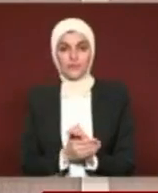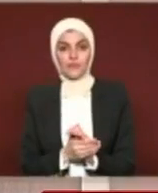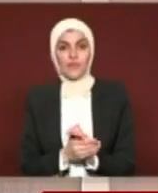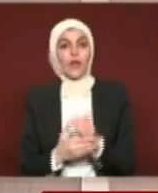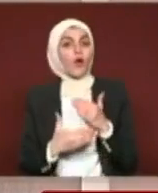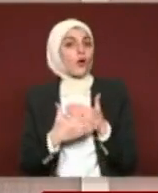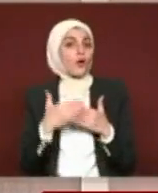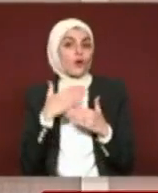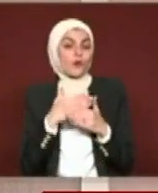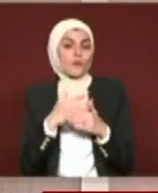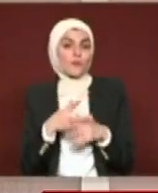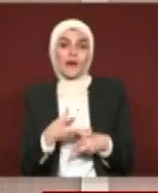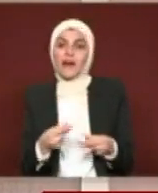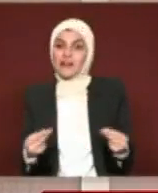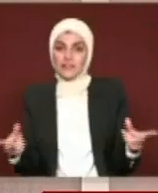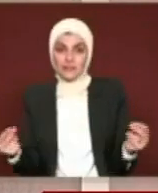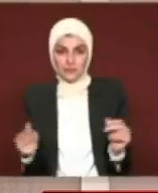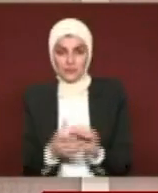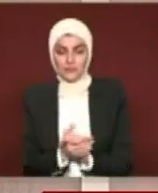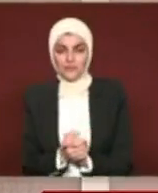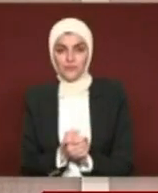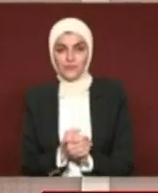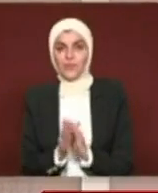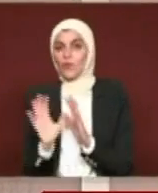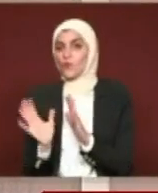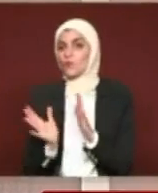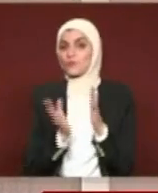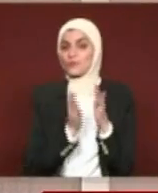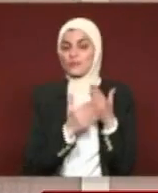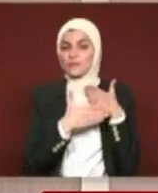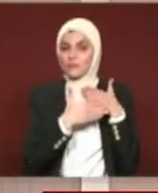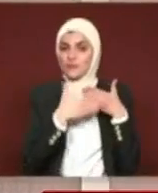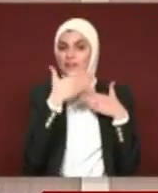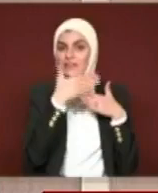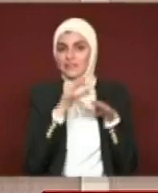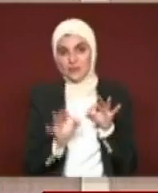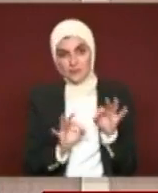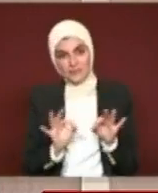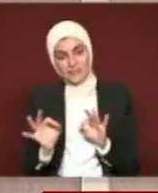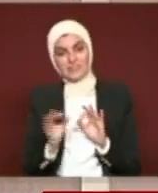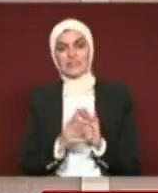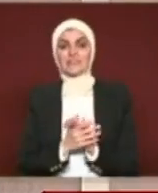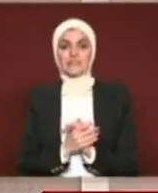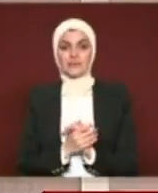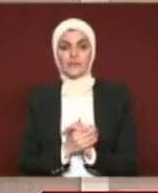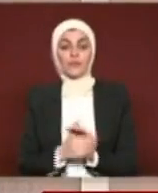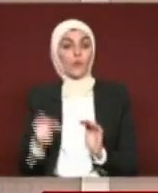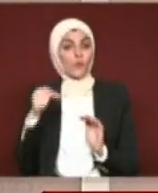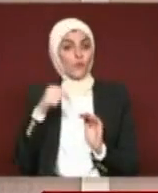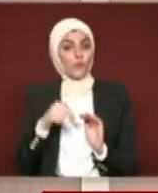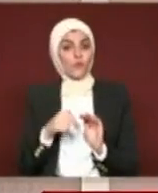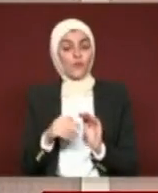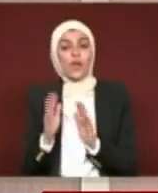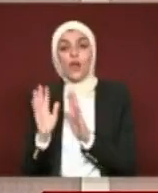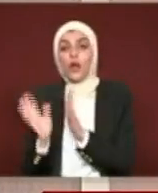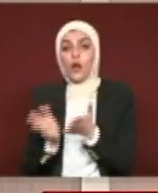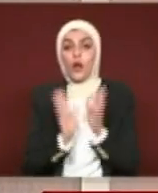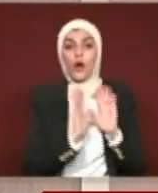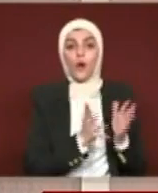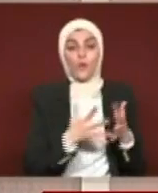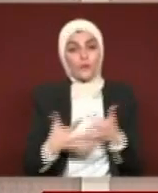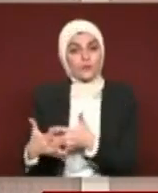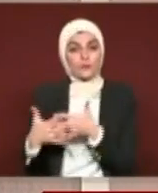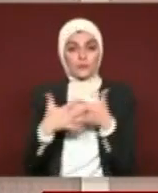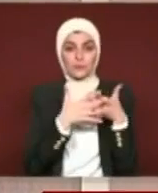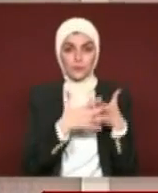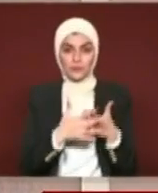التعددية، وهي السلطة المسؤولة عن التنمية السياسية، وتكون هناك قواسم مشتركة للتداول السلمي